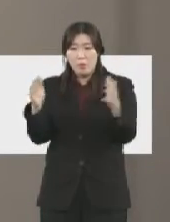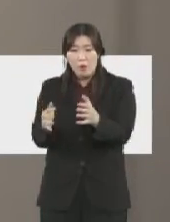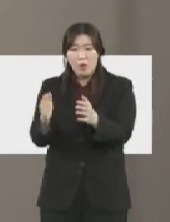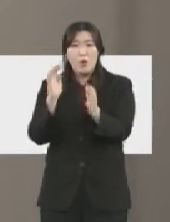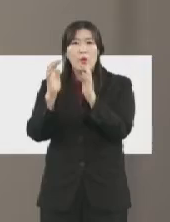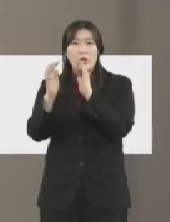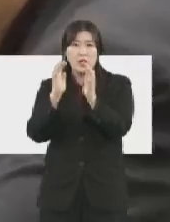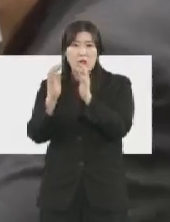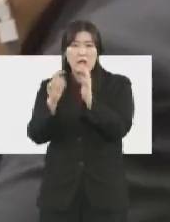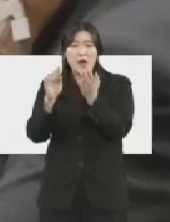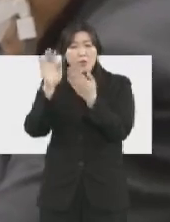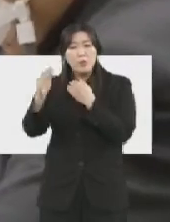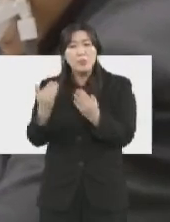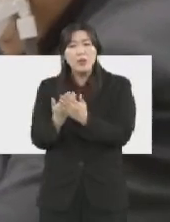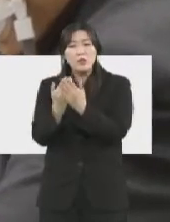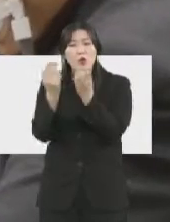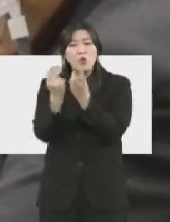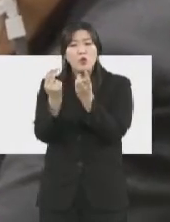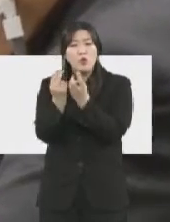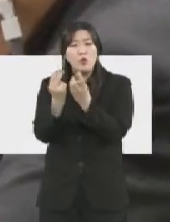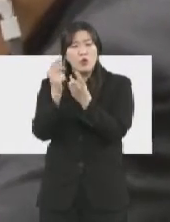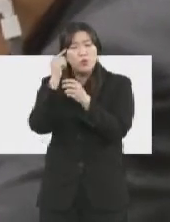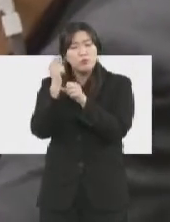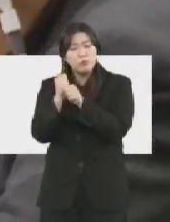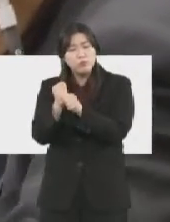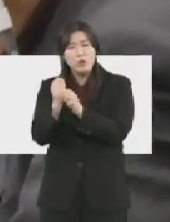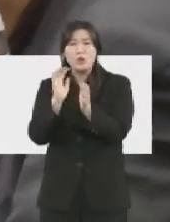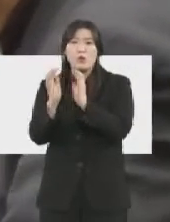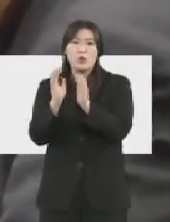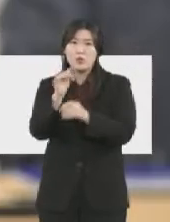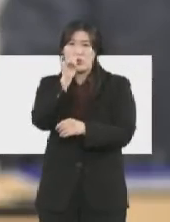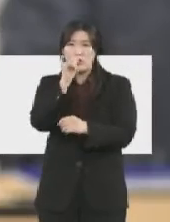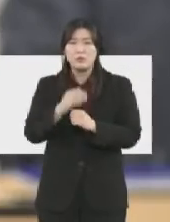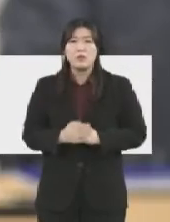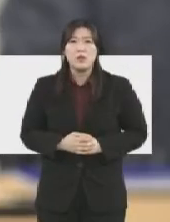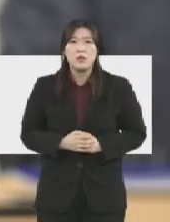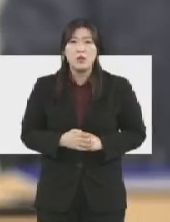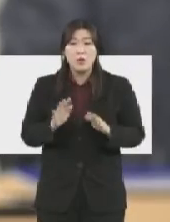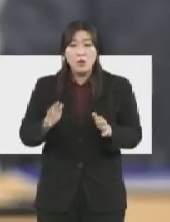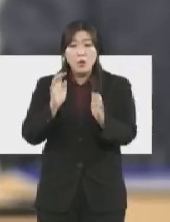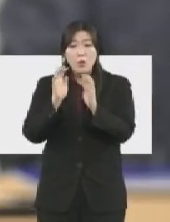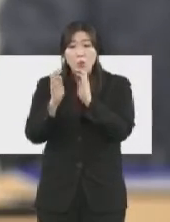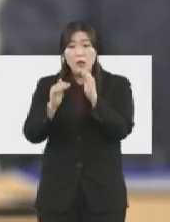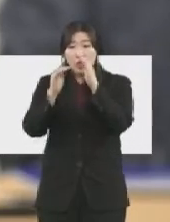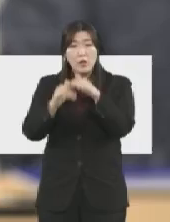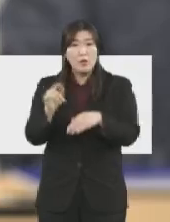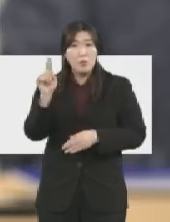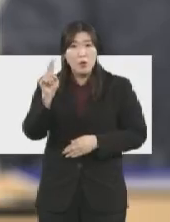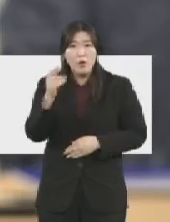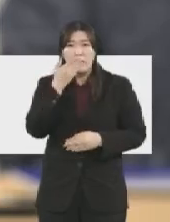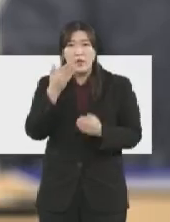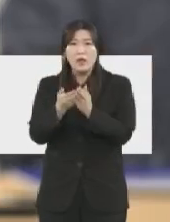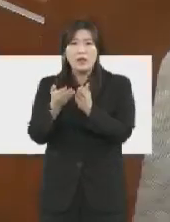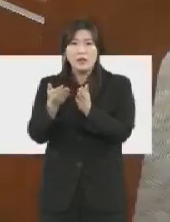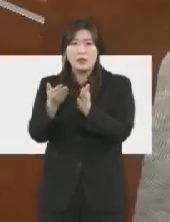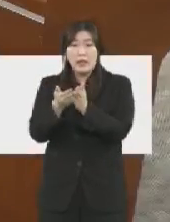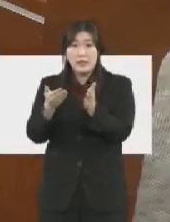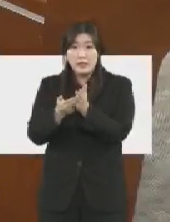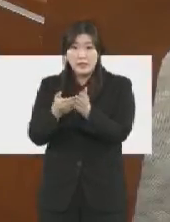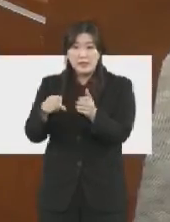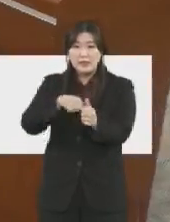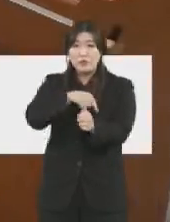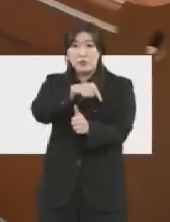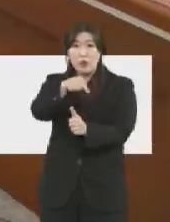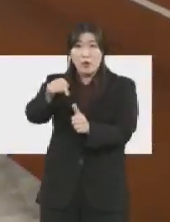당진항의 중장기 발전 방안을 논의했습니다. 오늘 회의에서 참석자들은 당진항 고대부두 인근 해역